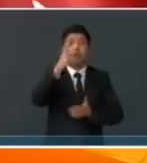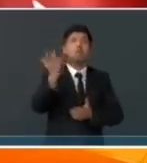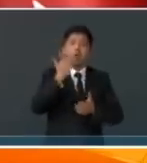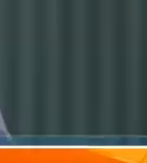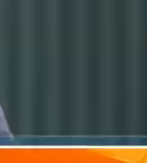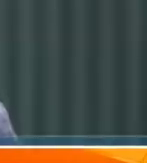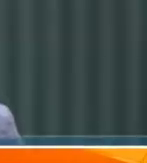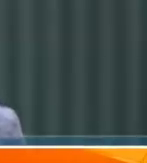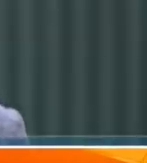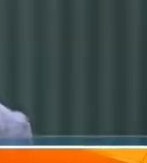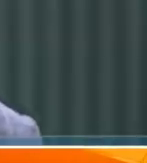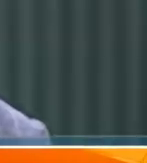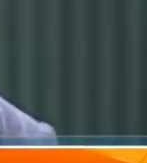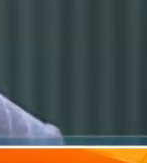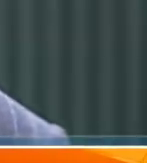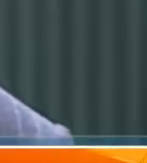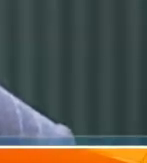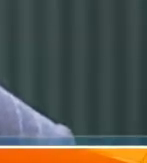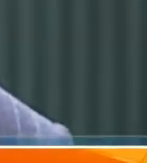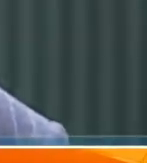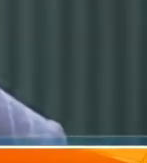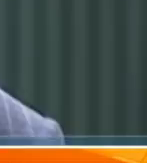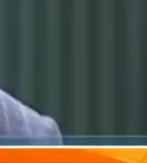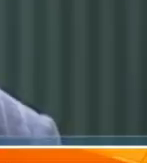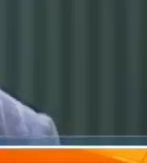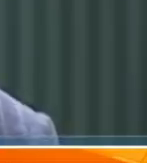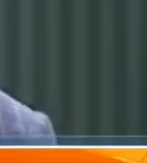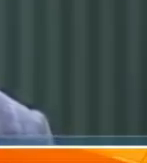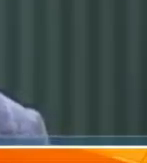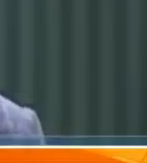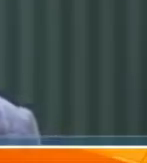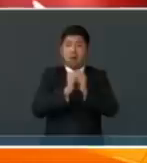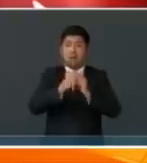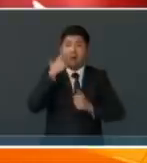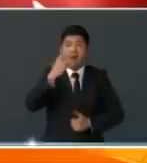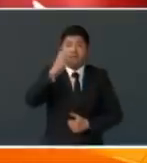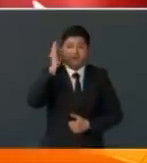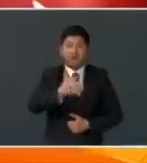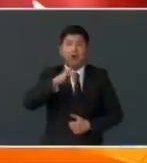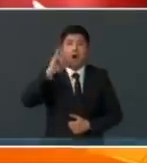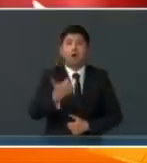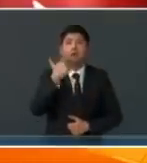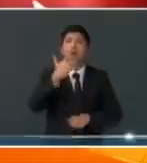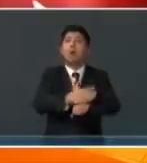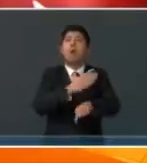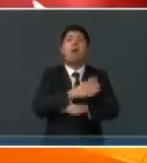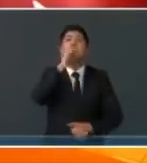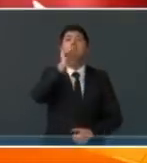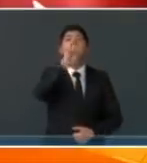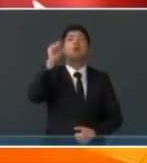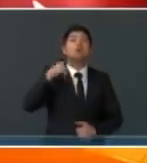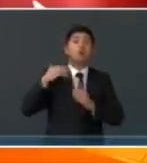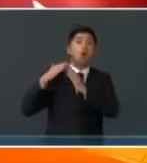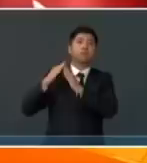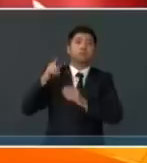devam edecektir son dönemde Corona virüs salgınından en çok etkilenen ülkelerden biri de